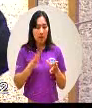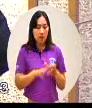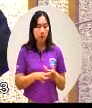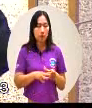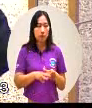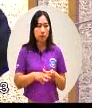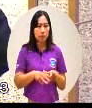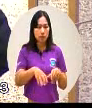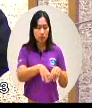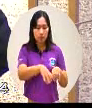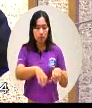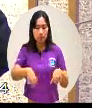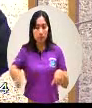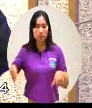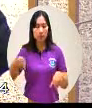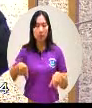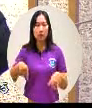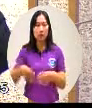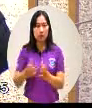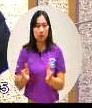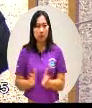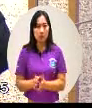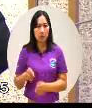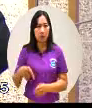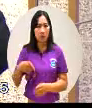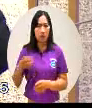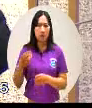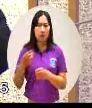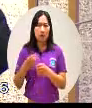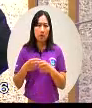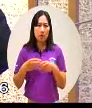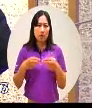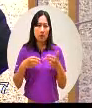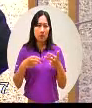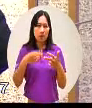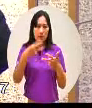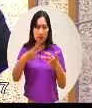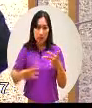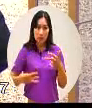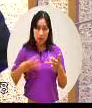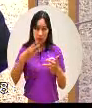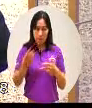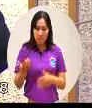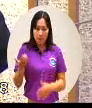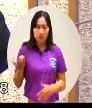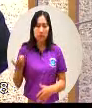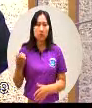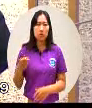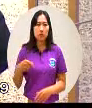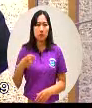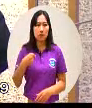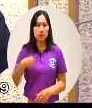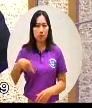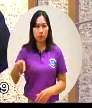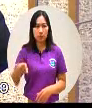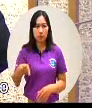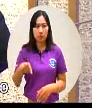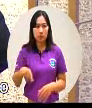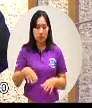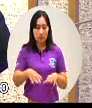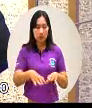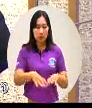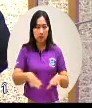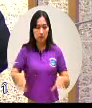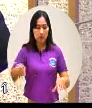员研究过吼。其实我差不多是三礼拜前吼，安全岛里面的杂草，包括安全岛里面的杂